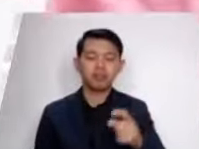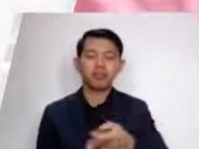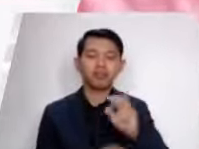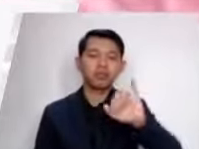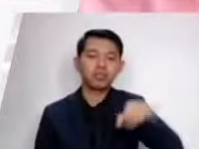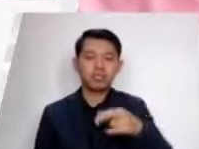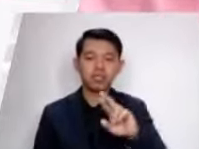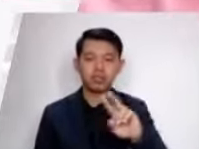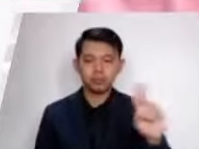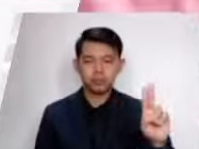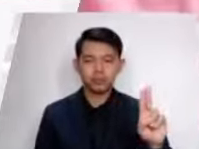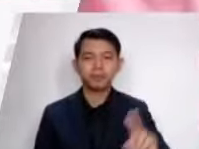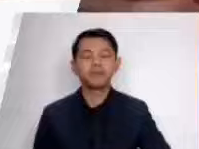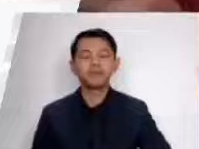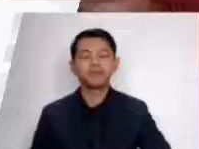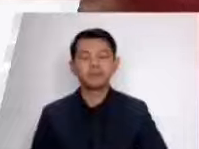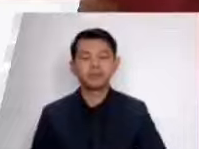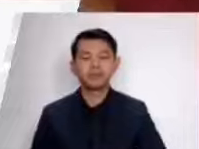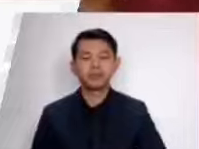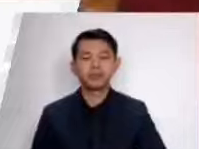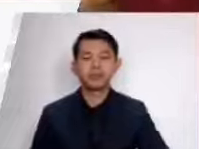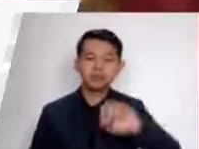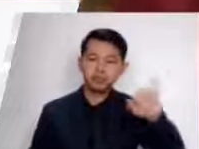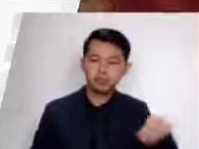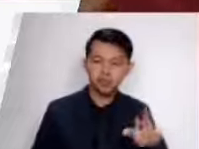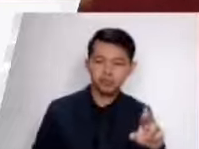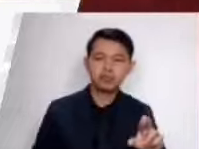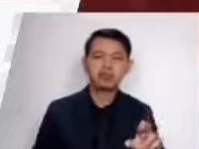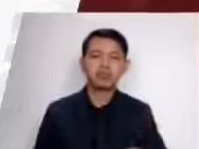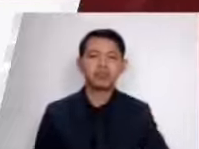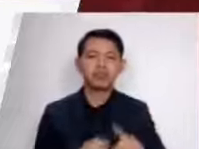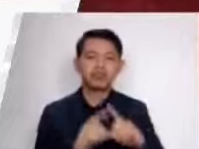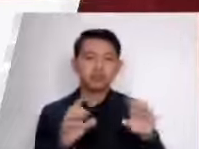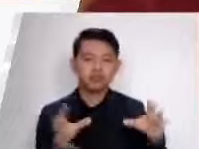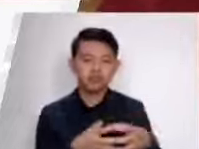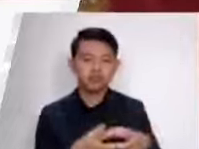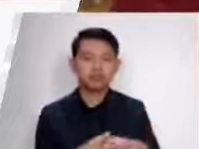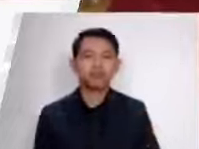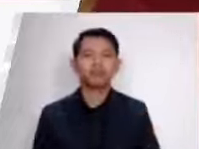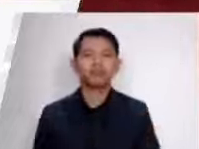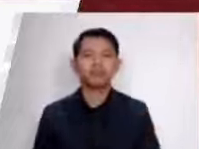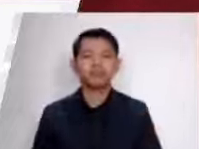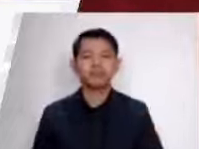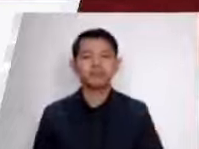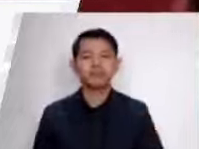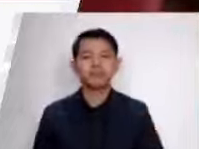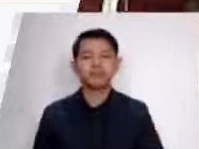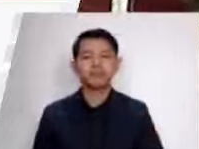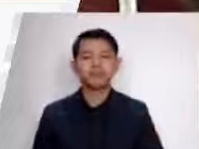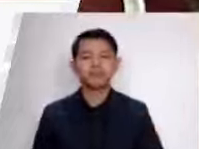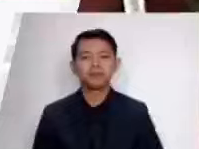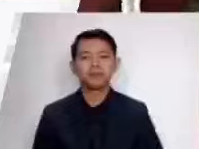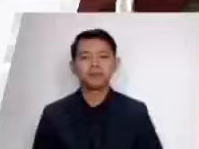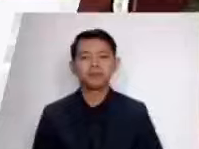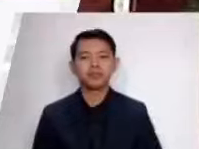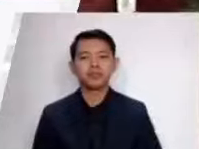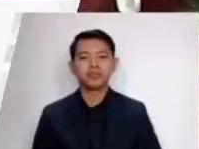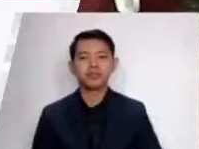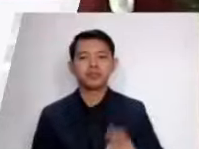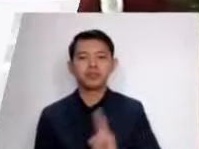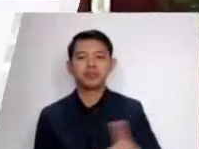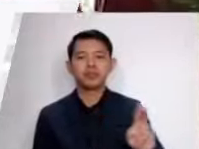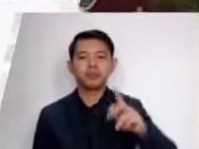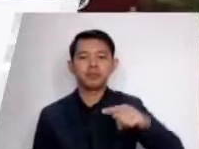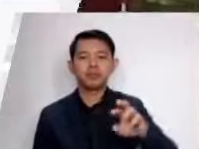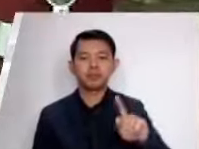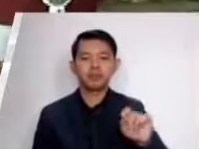division naman, ang University of Perpetual Health System Delta ang itinanghal na overall champion na nakakuha ng